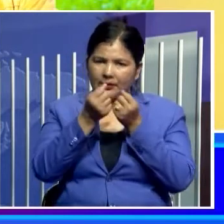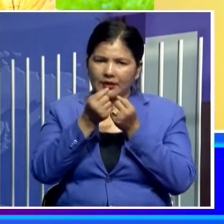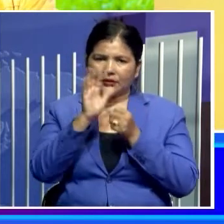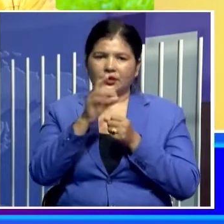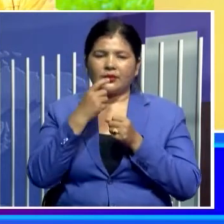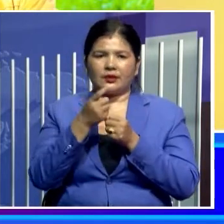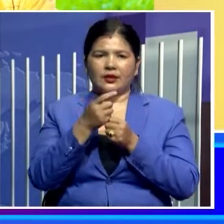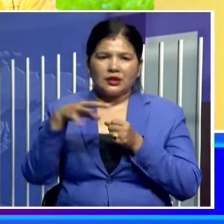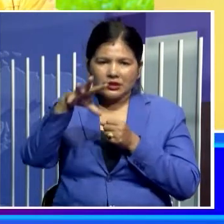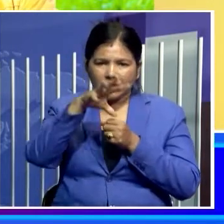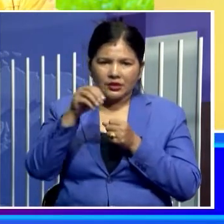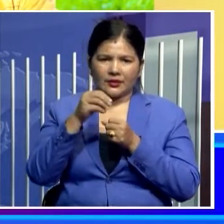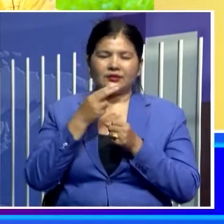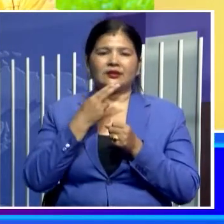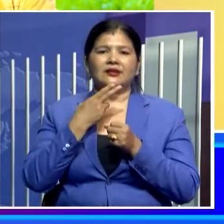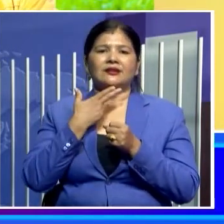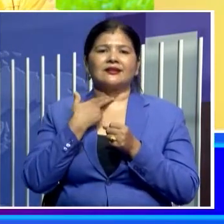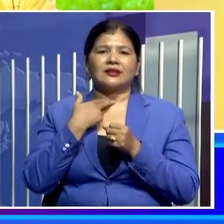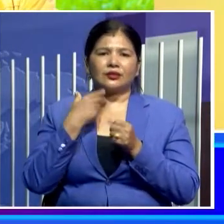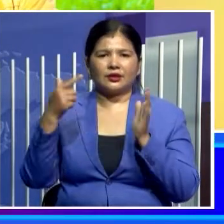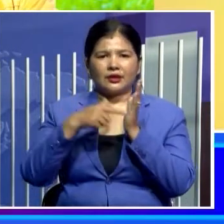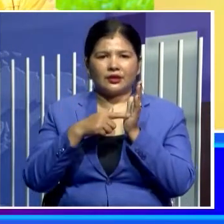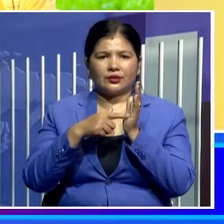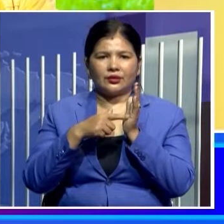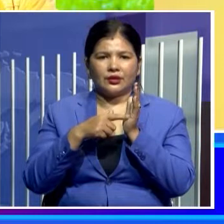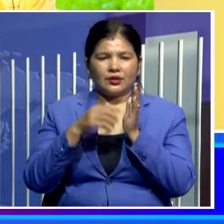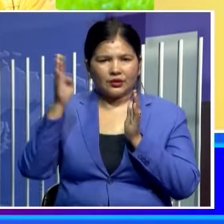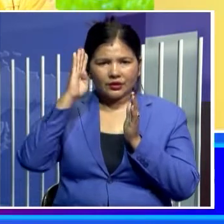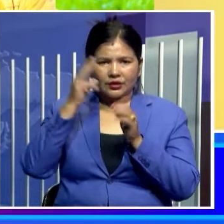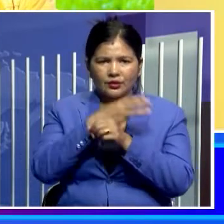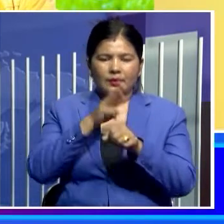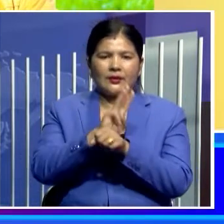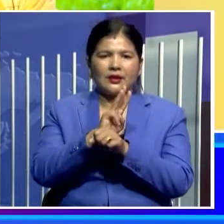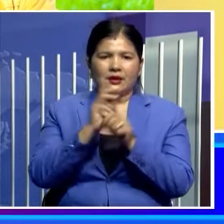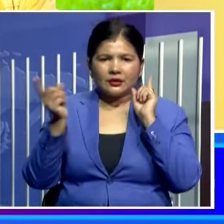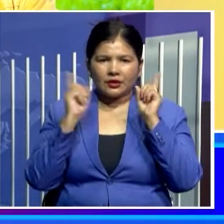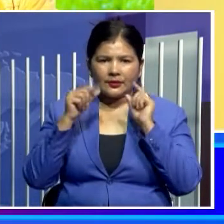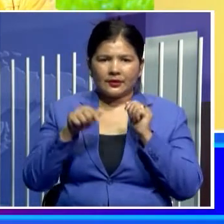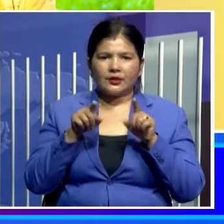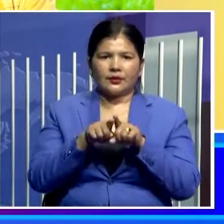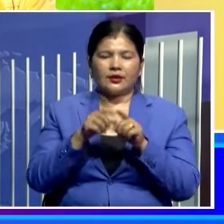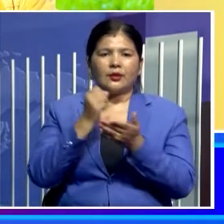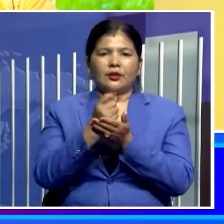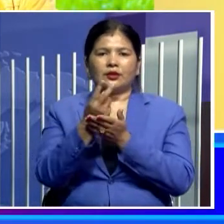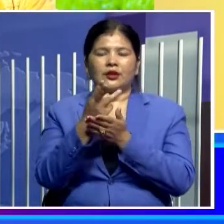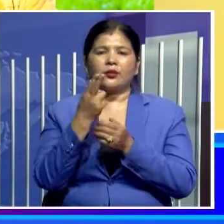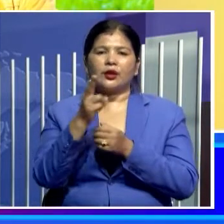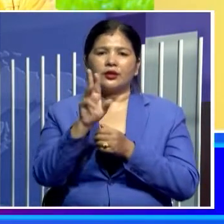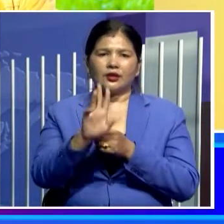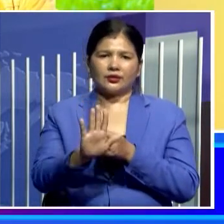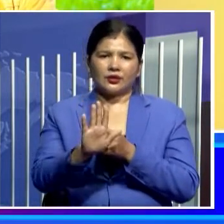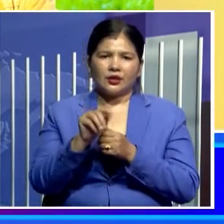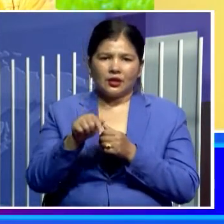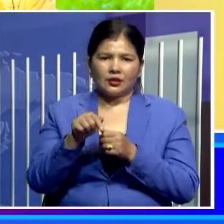भने, सबैको चासोका रूपमा हेरिएको धनगढी उपमहानगरपालिकामा अहिले पनि मतगणना भइरहेको छ र